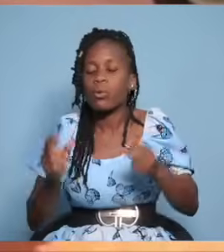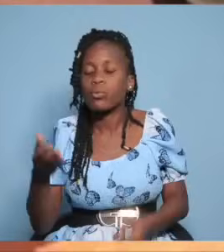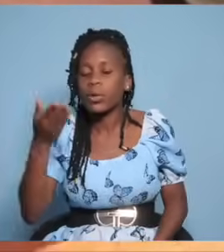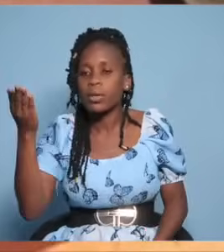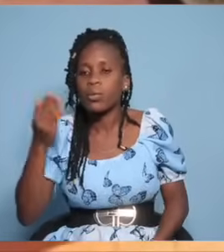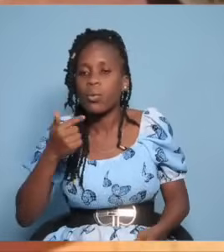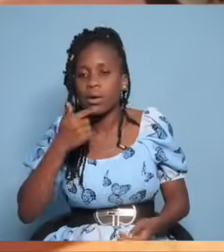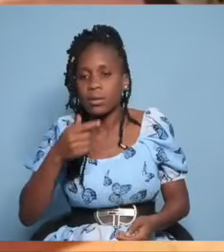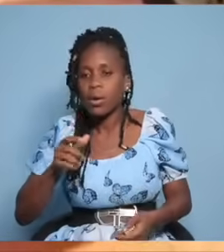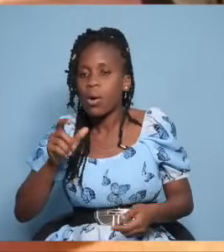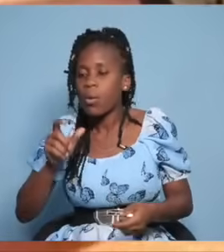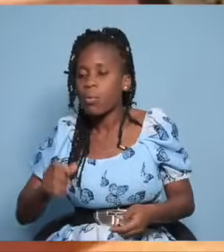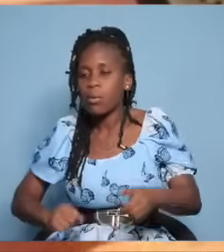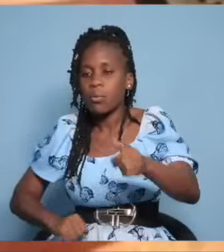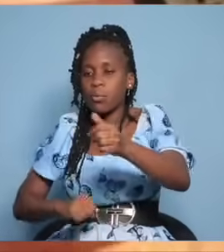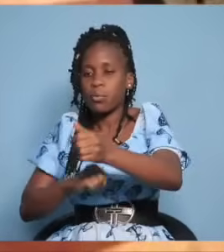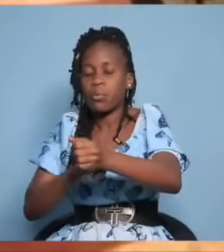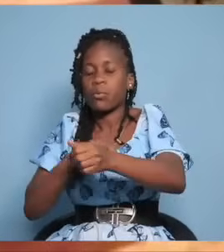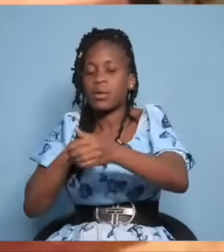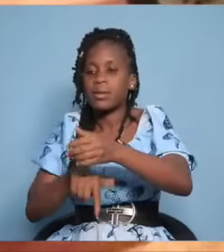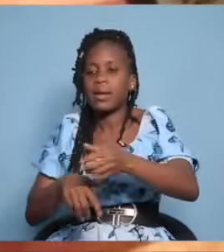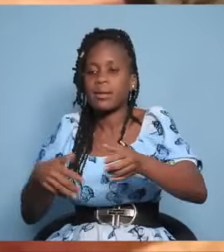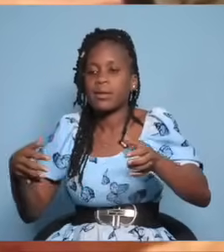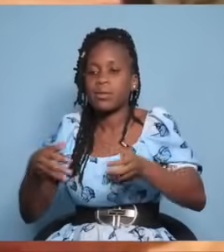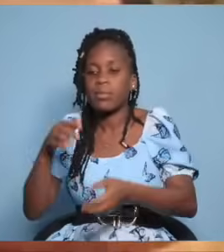kwenye chama chake mwenyewe ndio waliomuua ili kulisi nafasi yake.